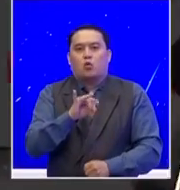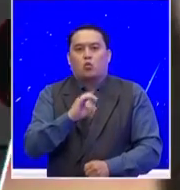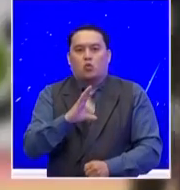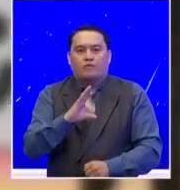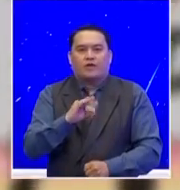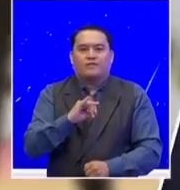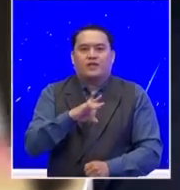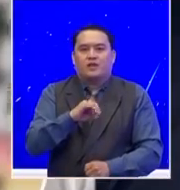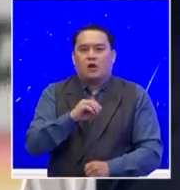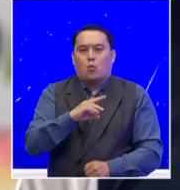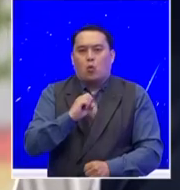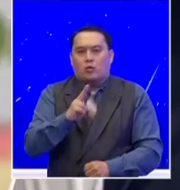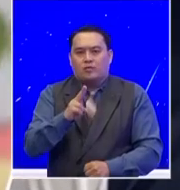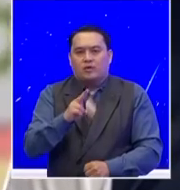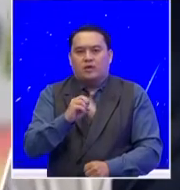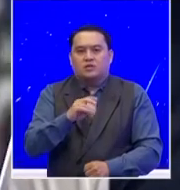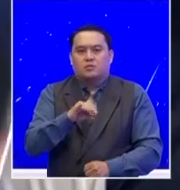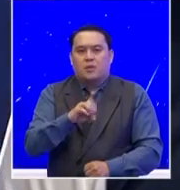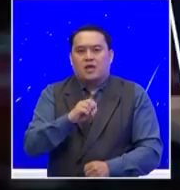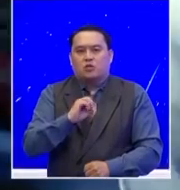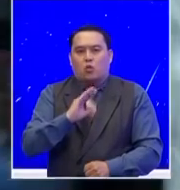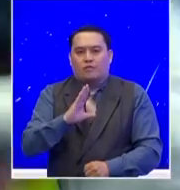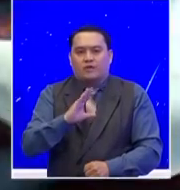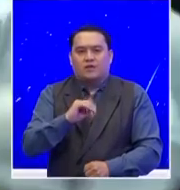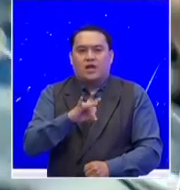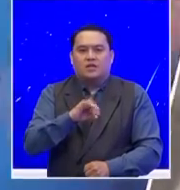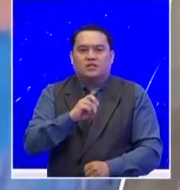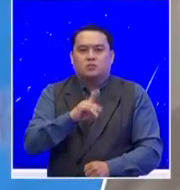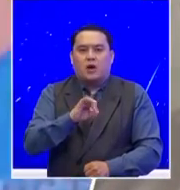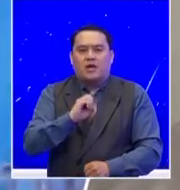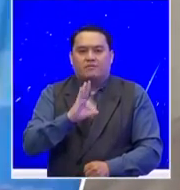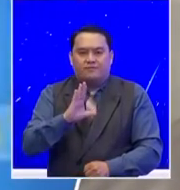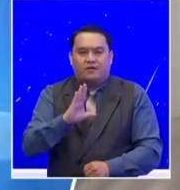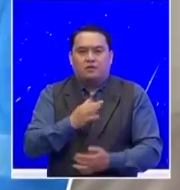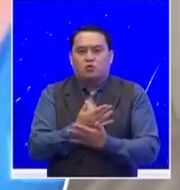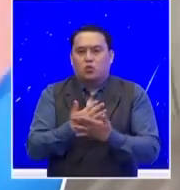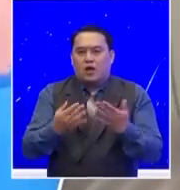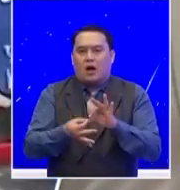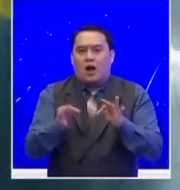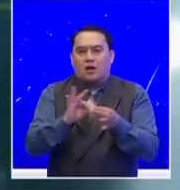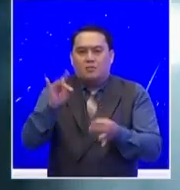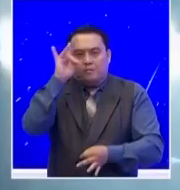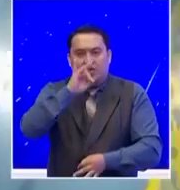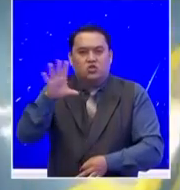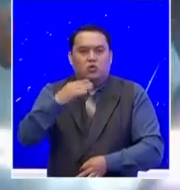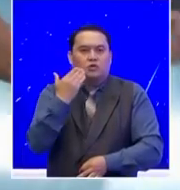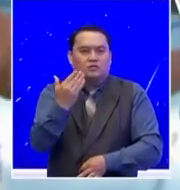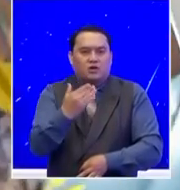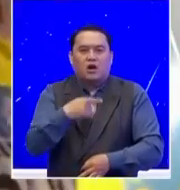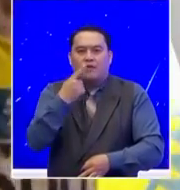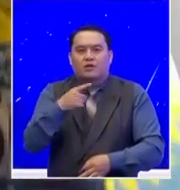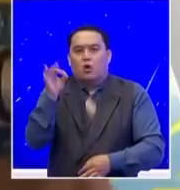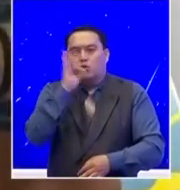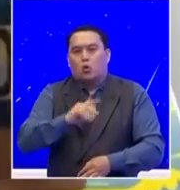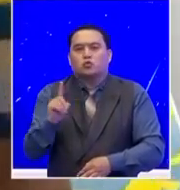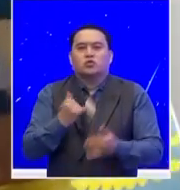Ольга Рыпакова, Дмитрий Баландин, Ильдус Сметов, Нурбахыт Тенисбаев, Юлия Галышева и другие. Наши олимпийцы в своем послании говорят о